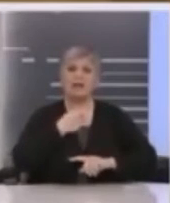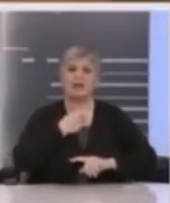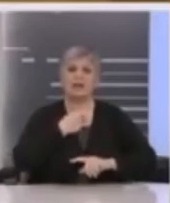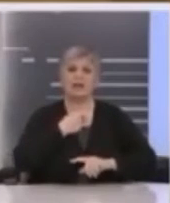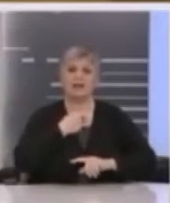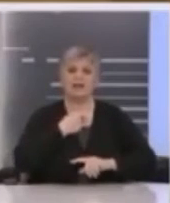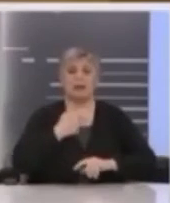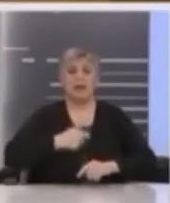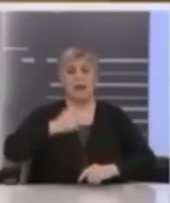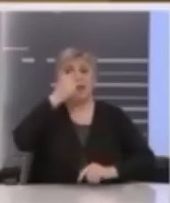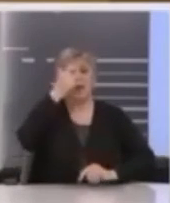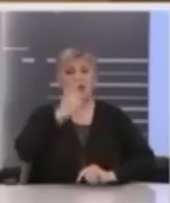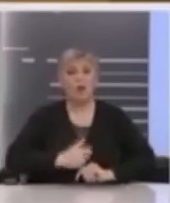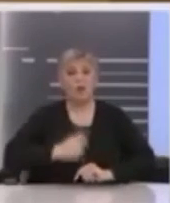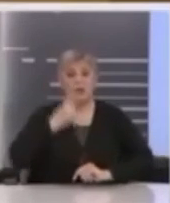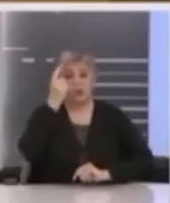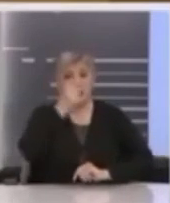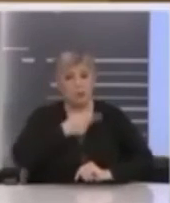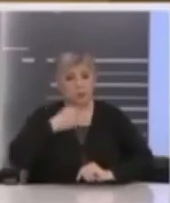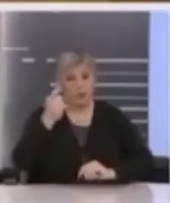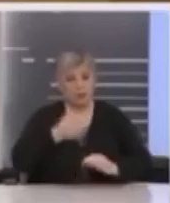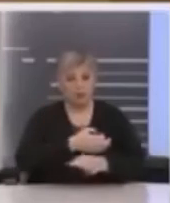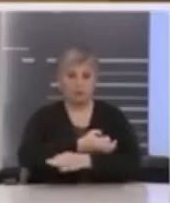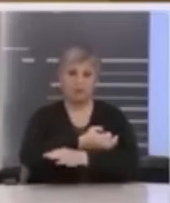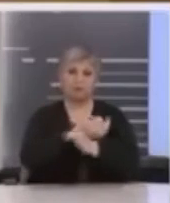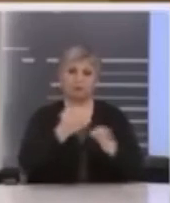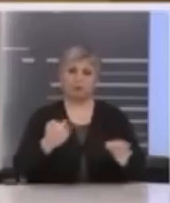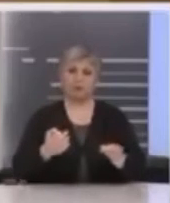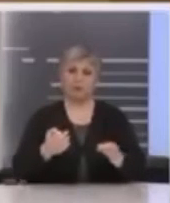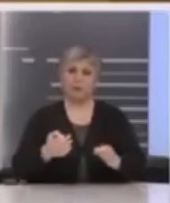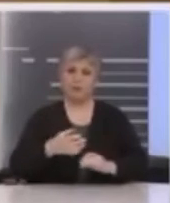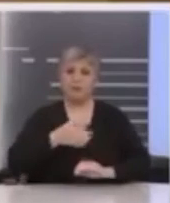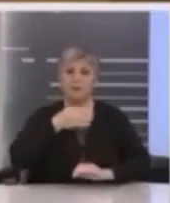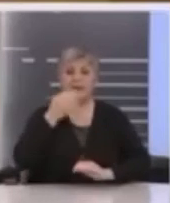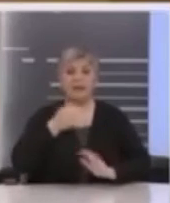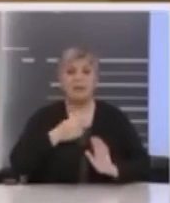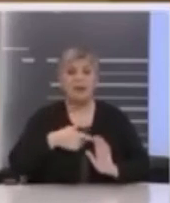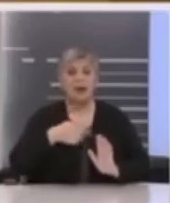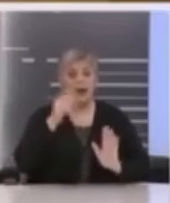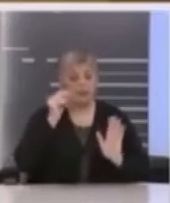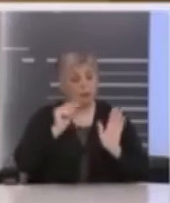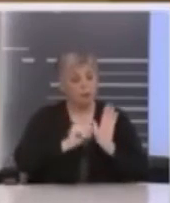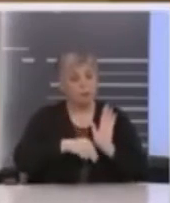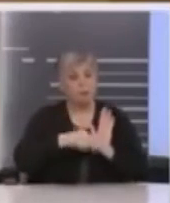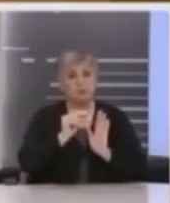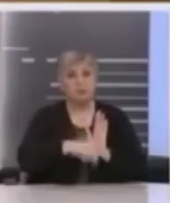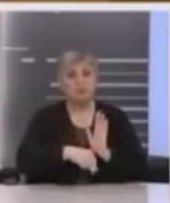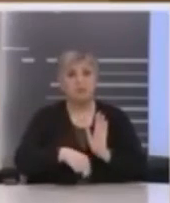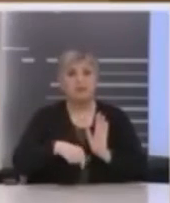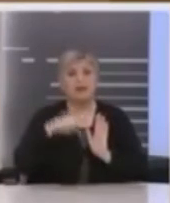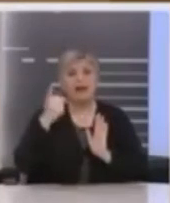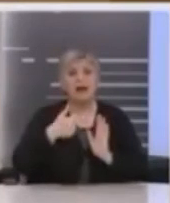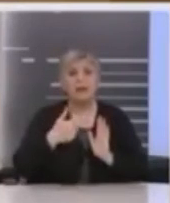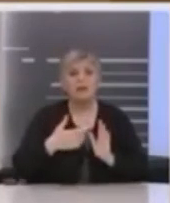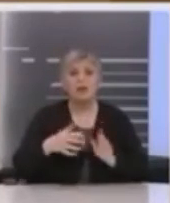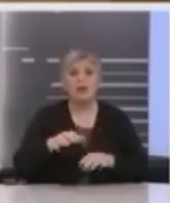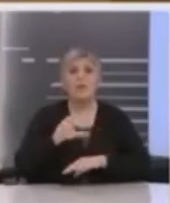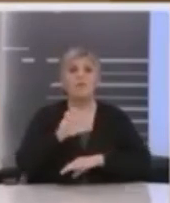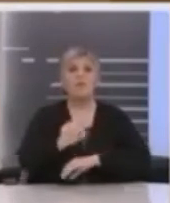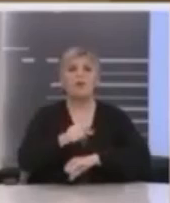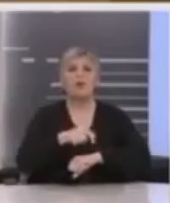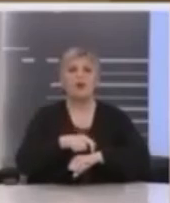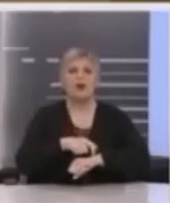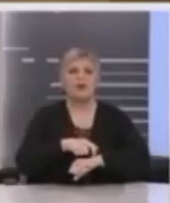είχα βγει και το είχα πει σε όλους τους τόνους ότι πηγαίναμε από το μνημόνιο στην προληπτική πιστωτική γραμμή που είναι άλλη